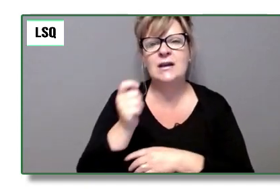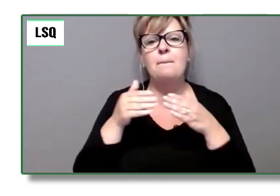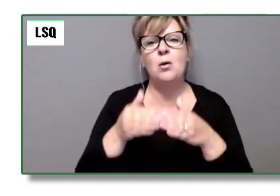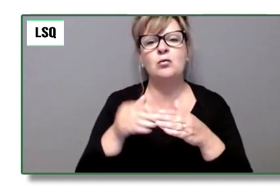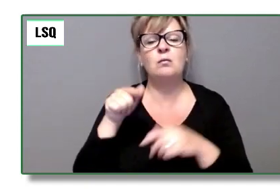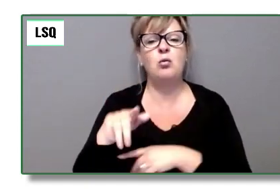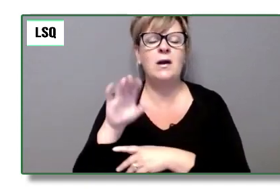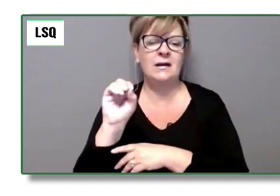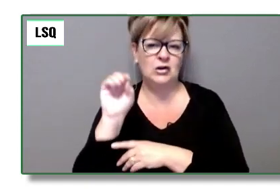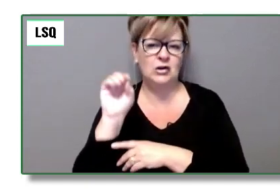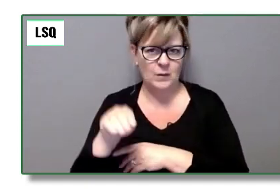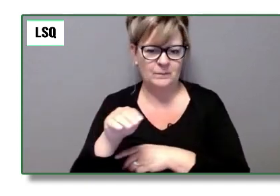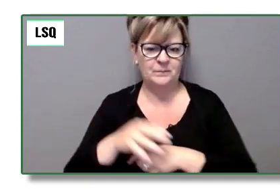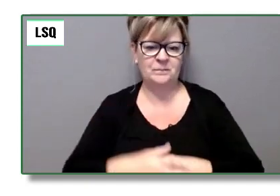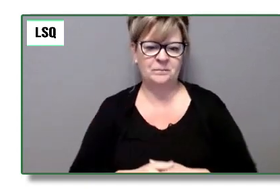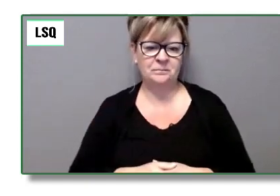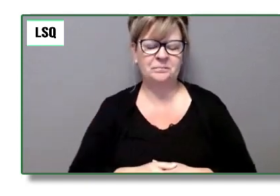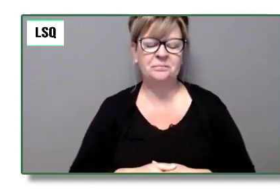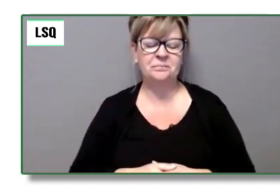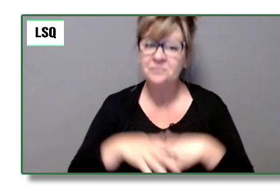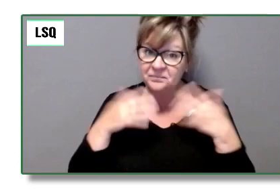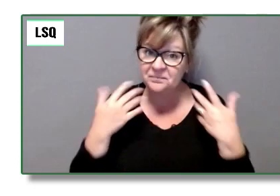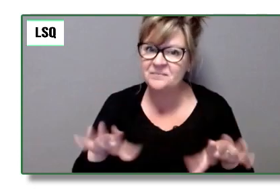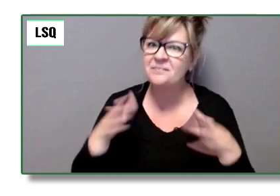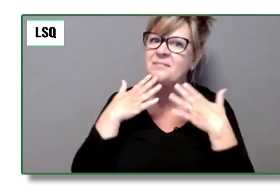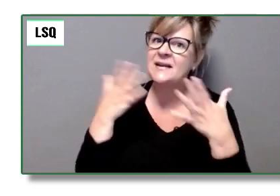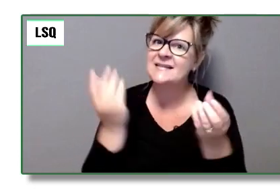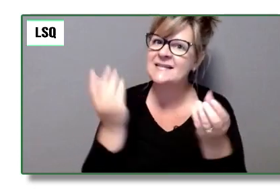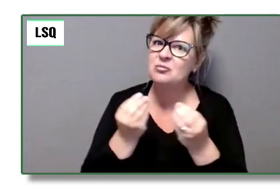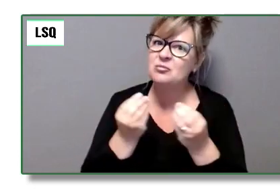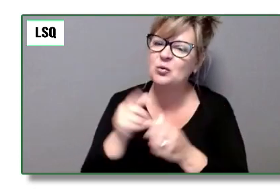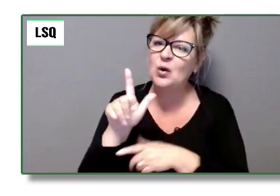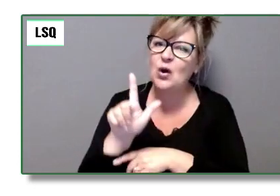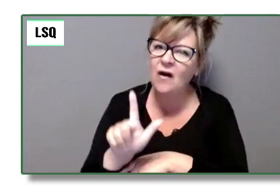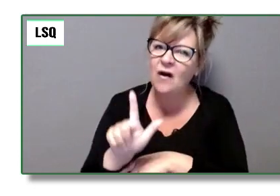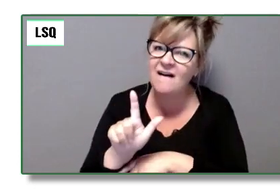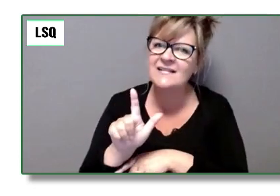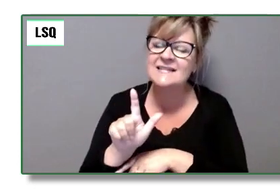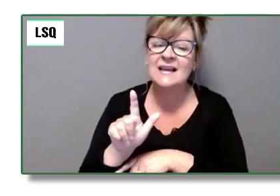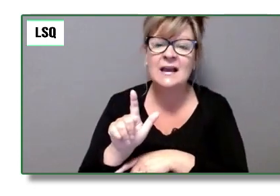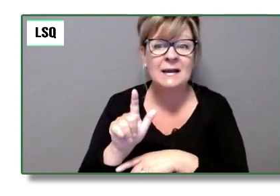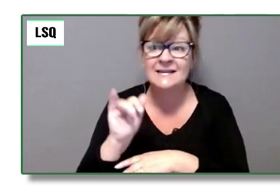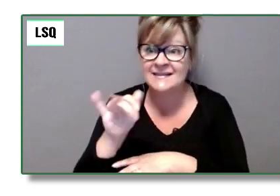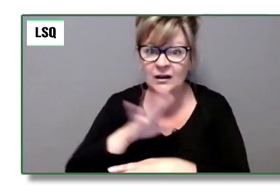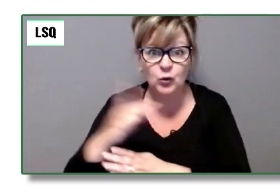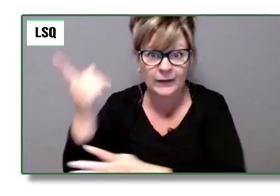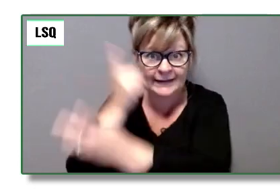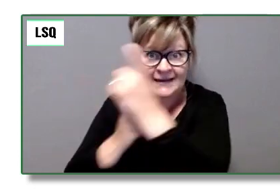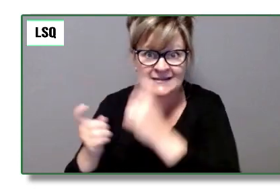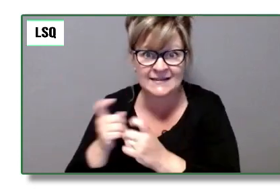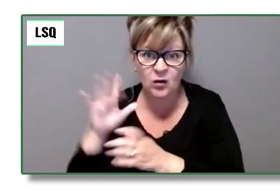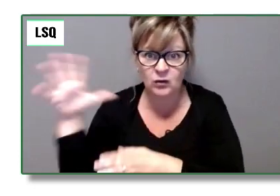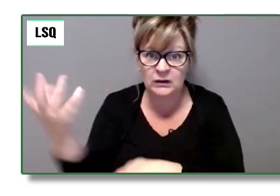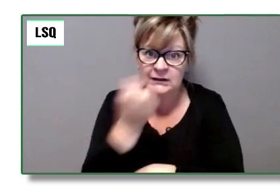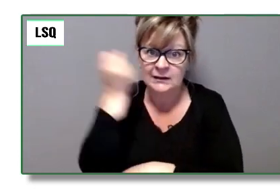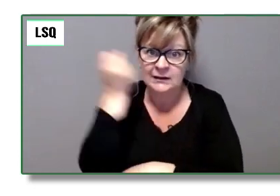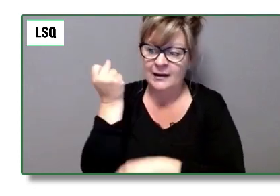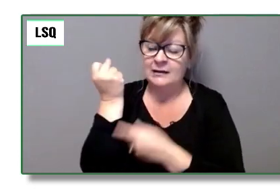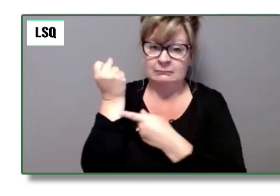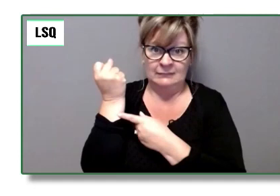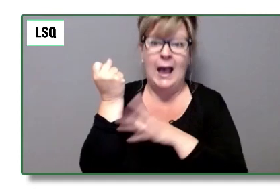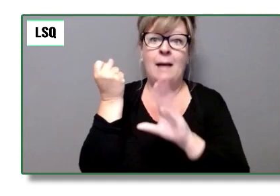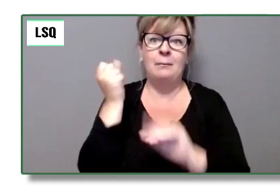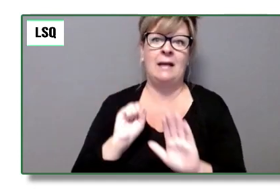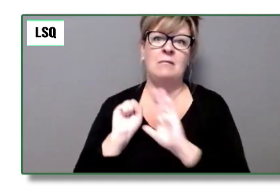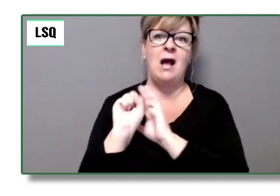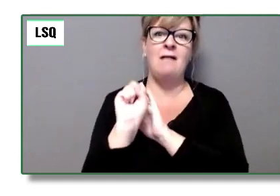et on pourra vous les envoyer. Si vous pouvez, s'il vous plaît, y répondre, ça sera extraordinaire. Merci beaucoup et je m'excuse d'avoir dépassé le temps qui m'est alloué. Je